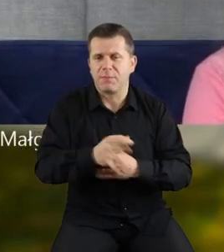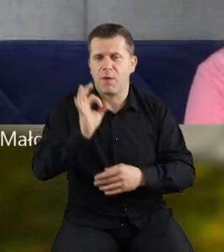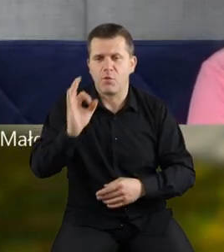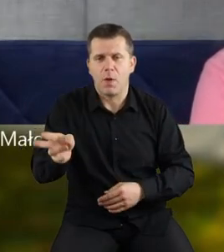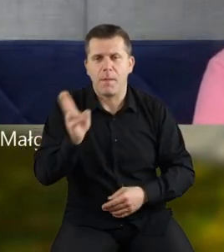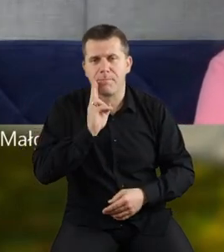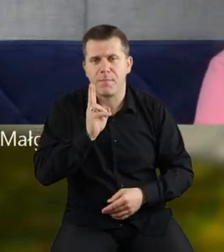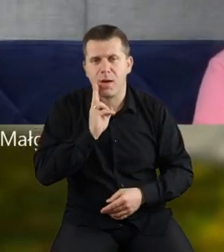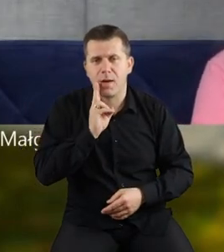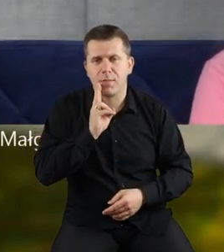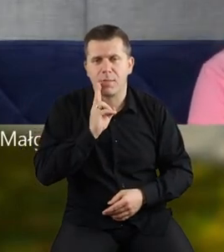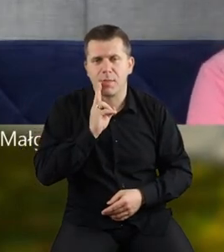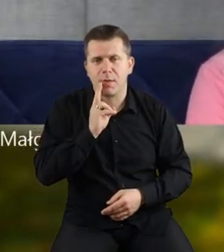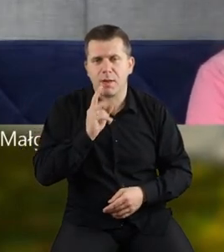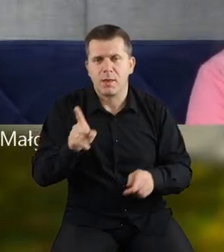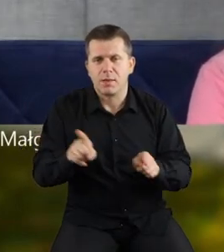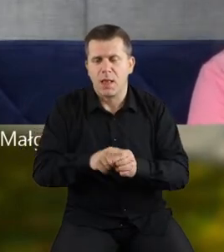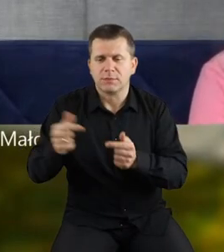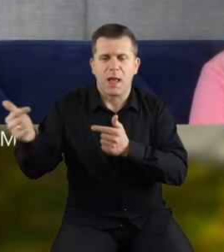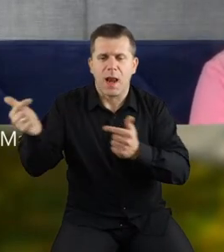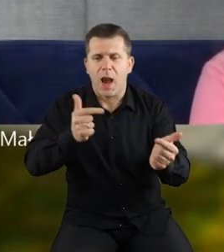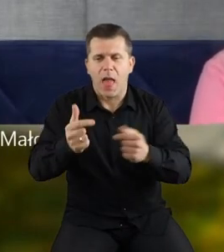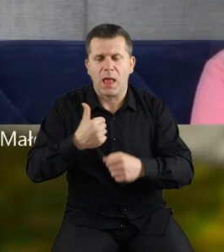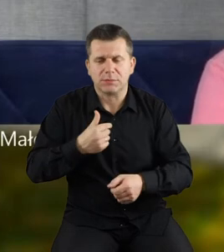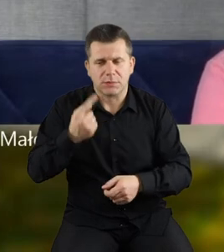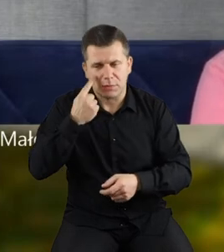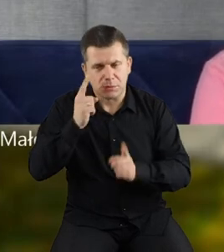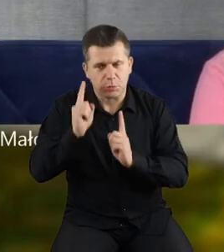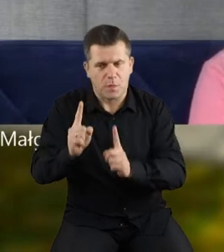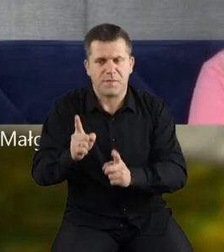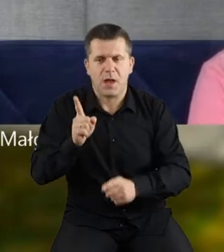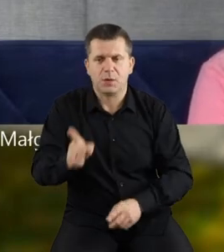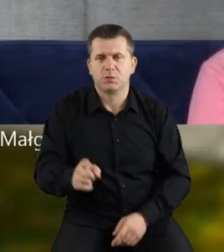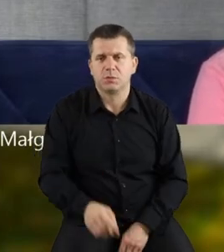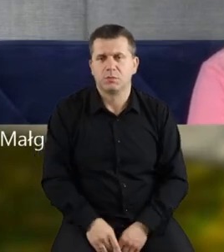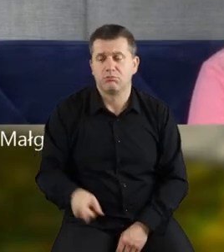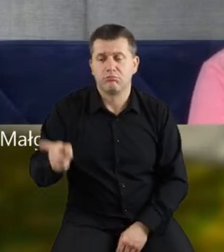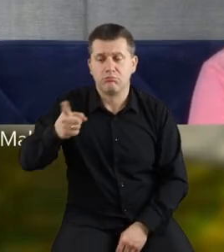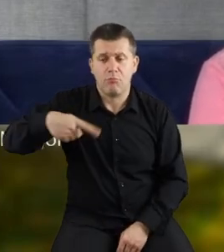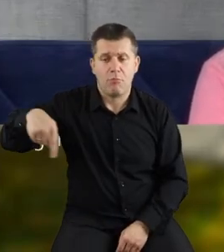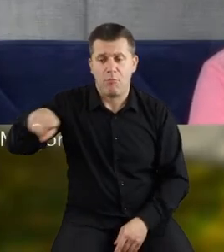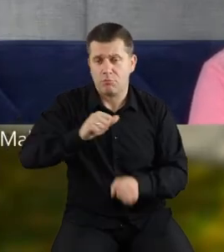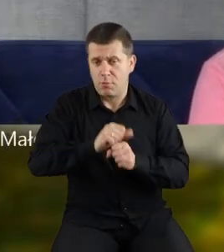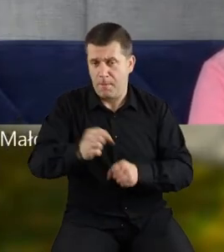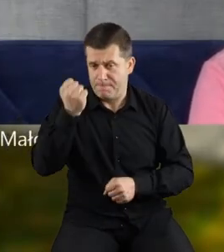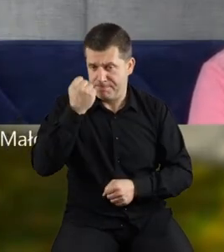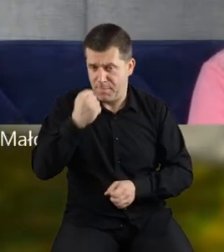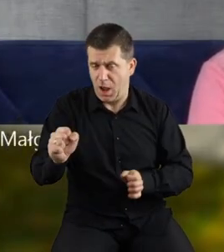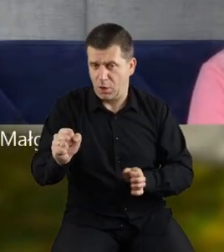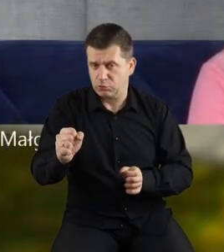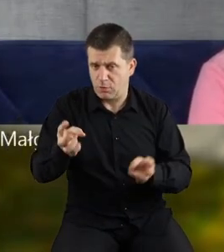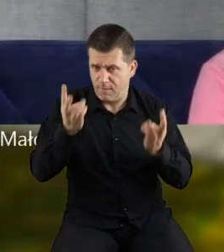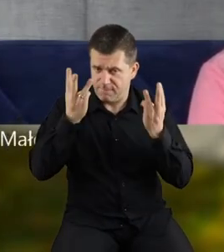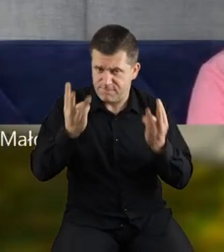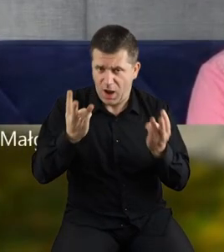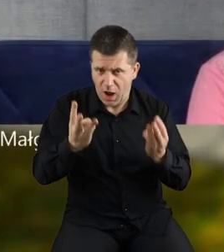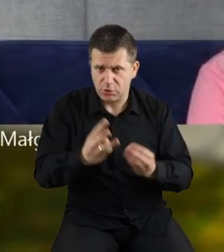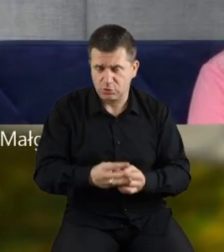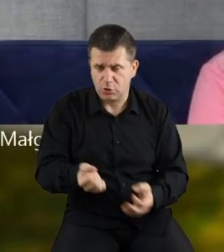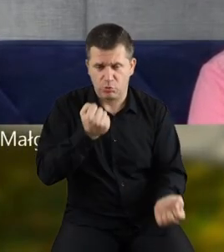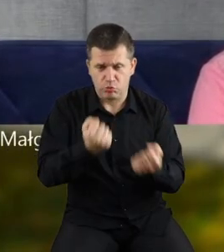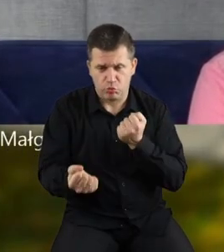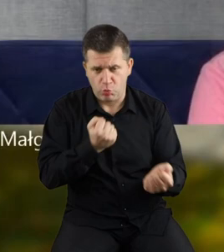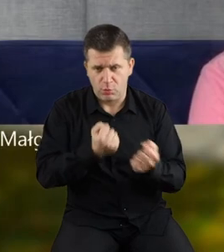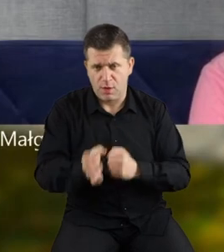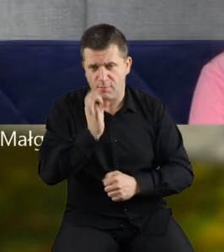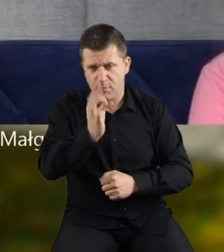Rybce ze swoją mamą, bardzo też relacja, na którą zwróciłam uwagę. Czy to są bardzo szczególnie ważne,